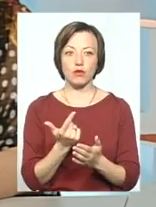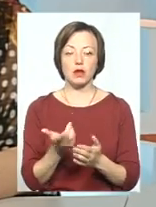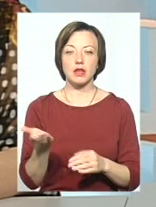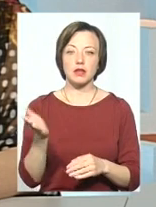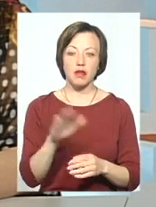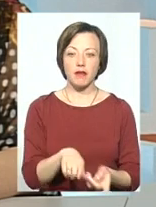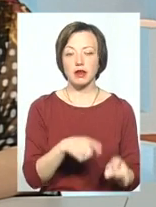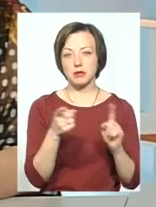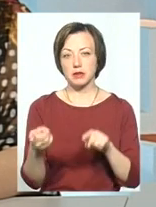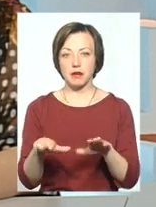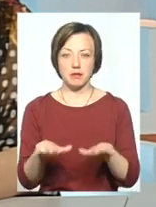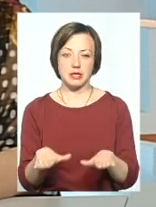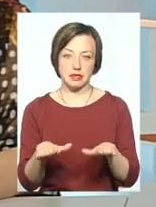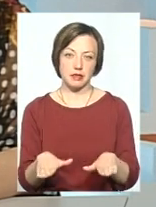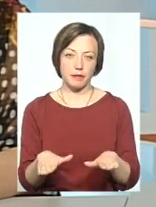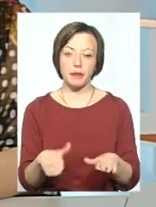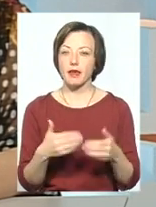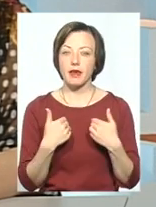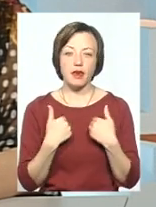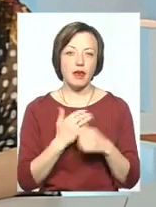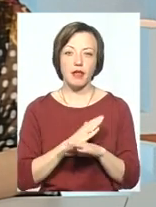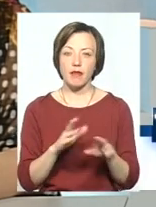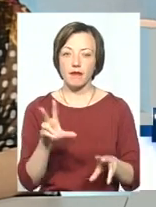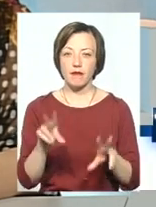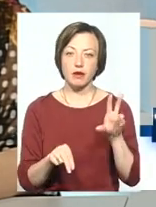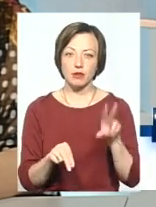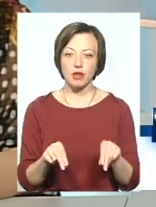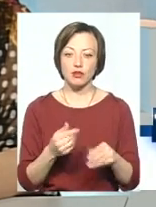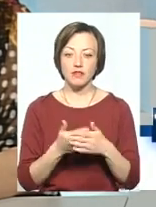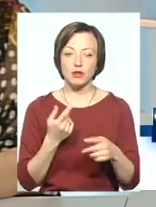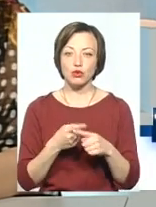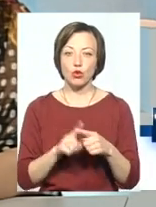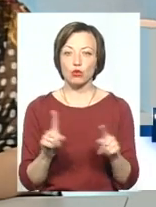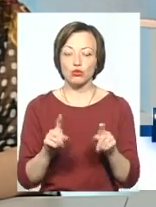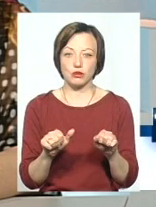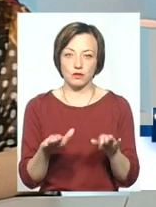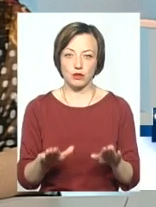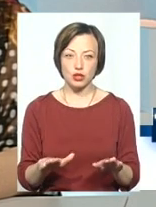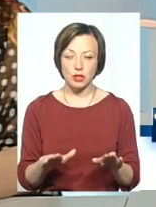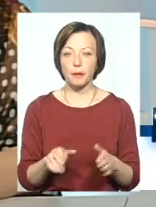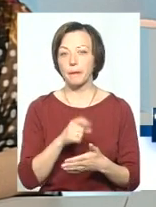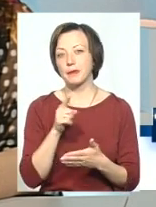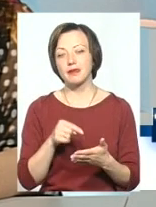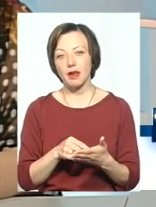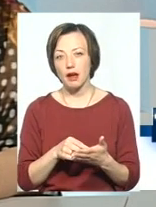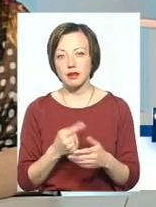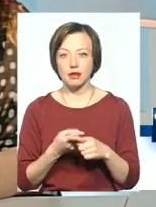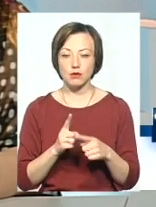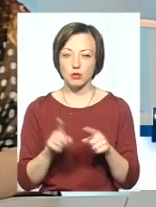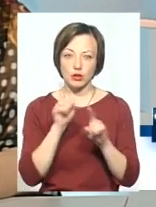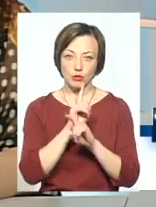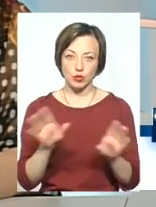давайте перекинемо знову на місця. Я не вважаю, що від цього щось вирішиться. Тобто вирішення питання питання на цьму